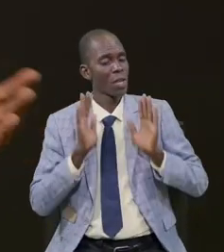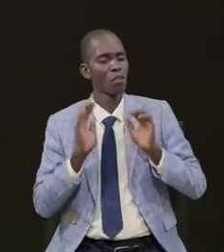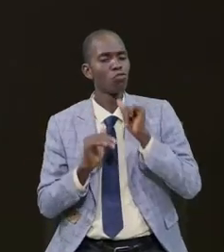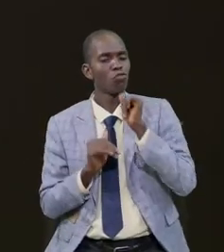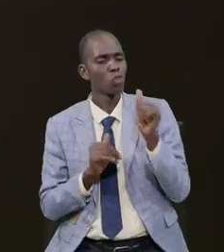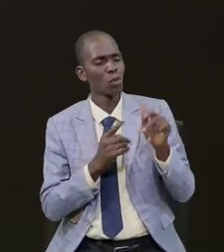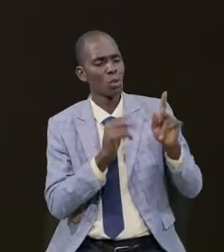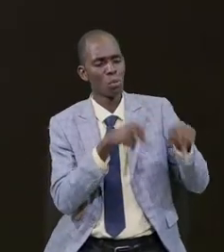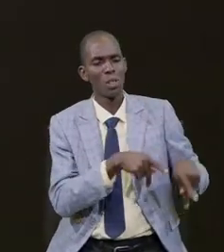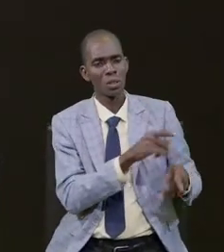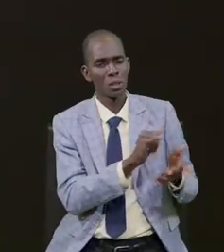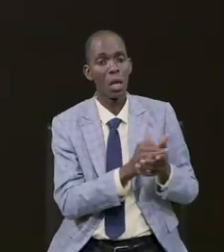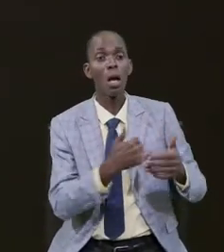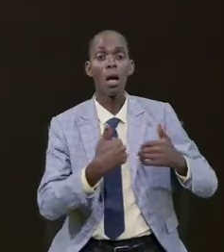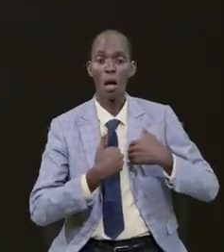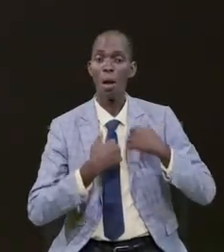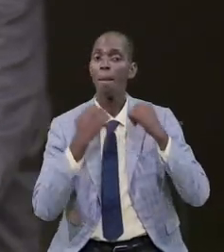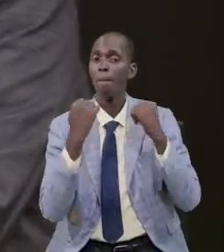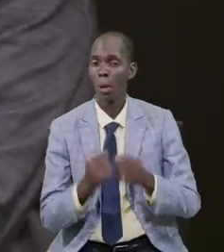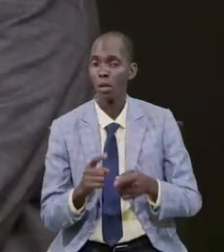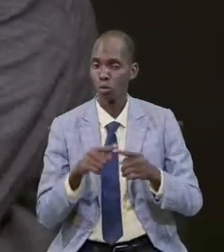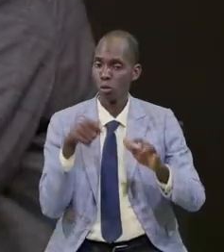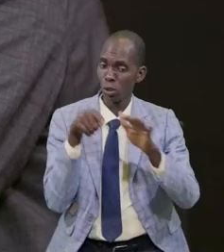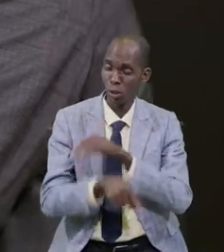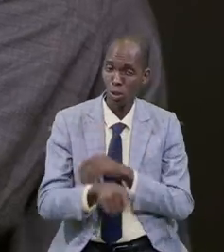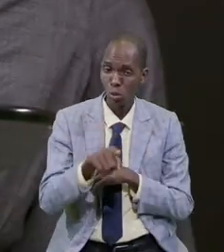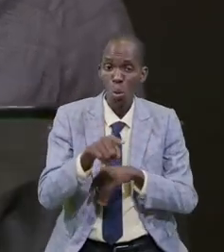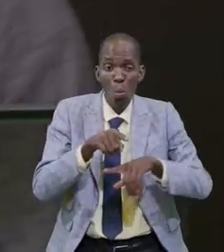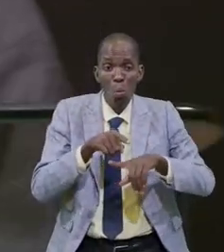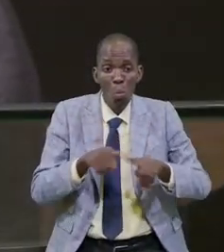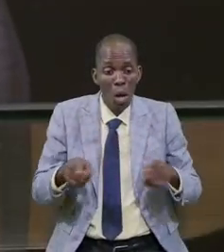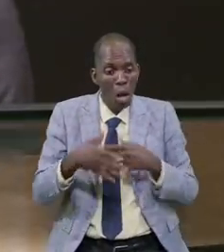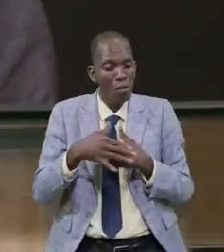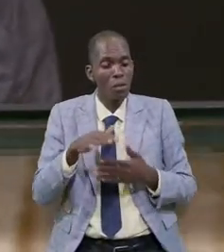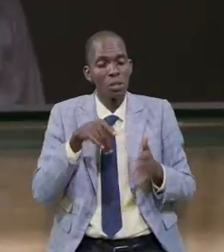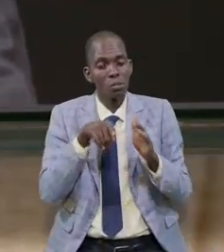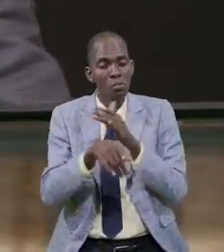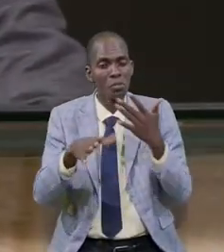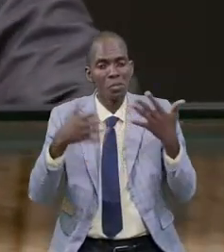Les hommes qui ont le pouvoir de tuer ne peuvent rien faire. Mais je vous dis,